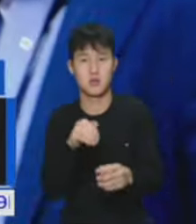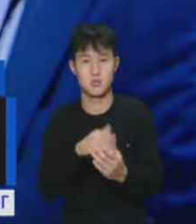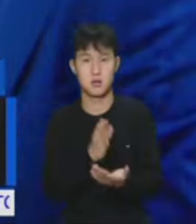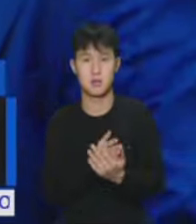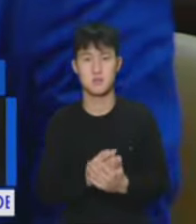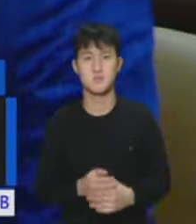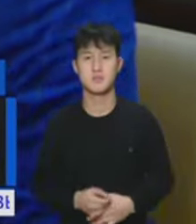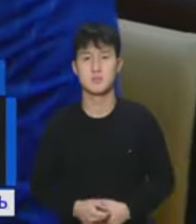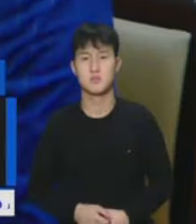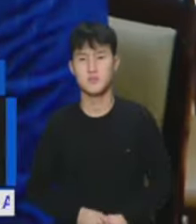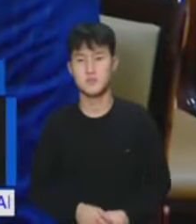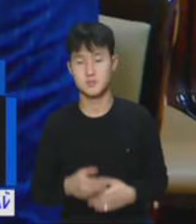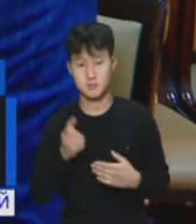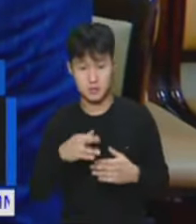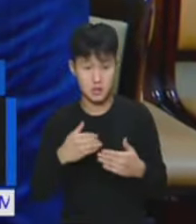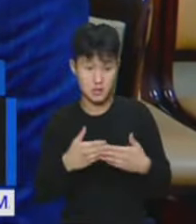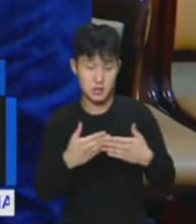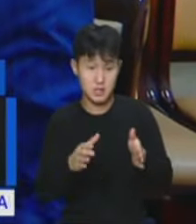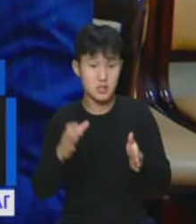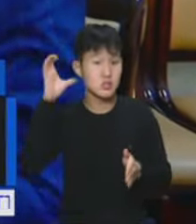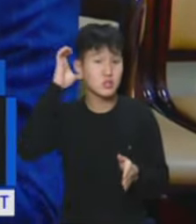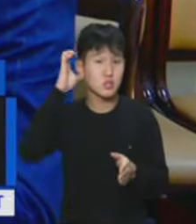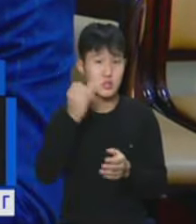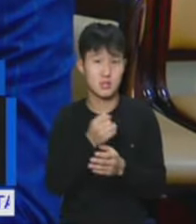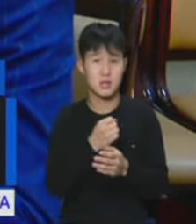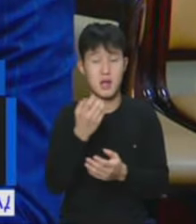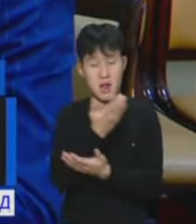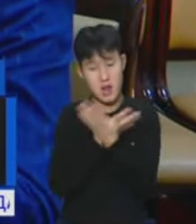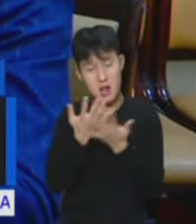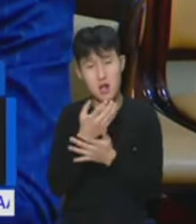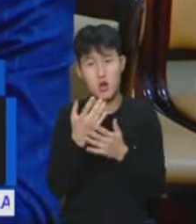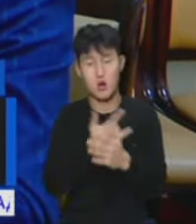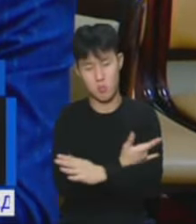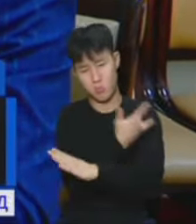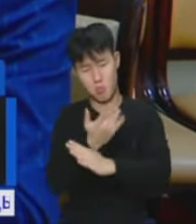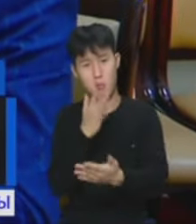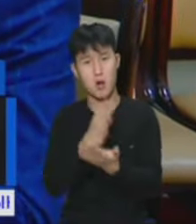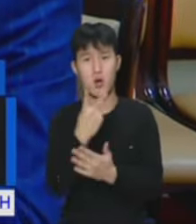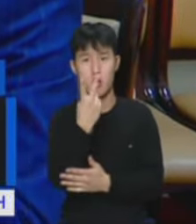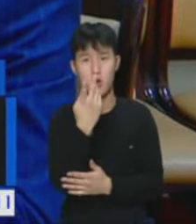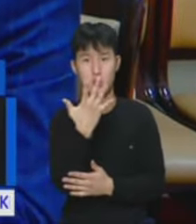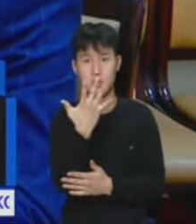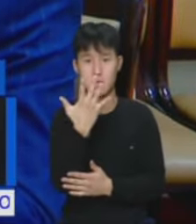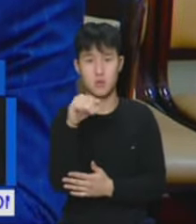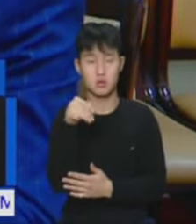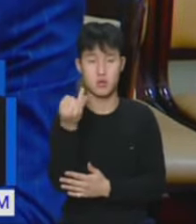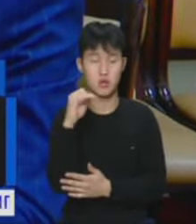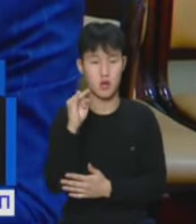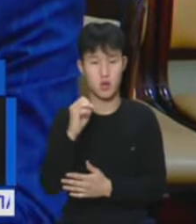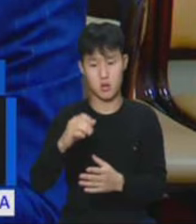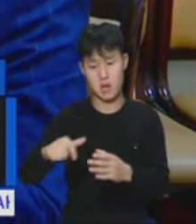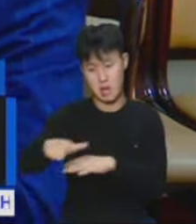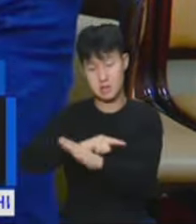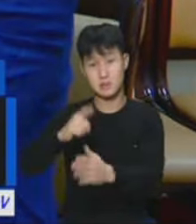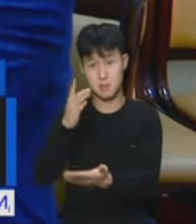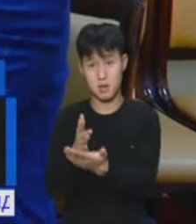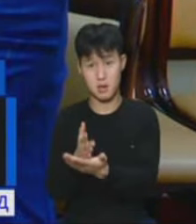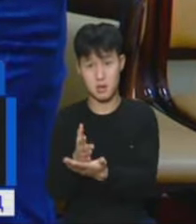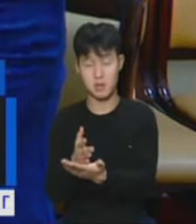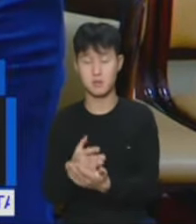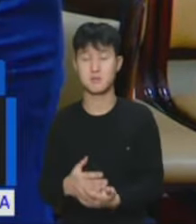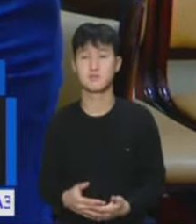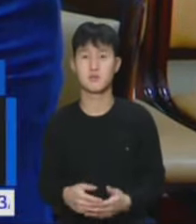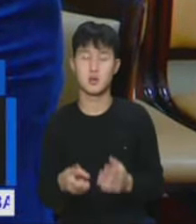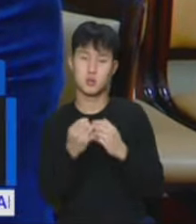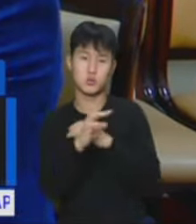сая сонсголын үерчс нилээ яригдлаа. Өмнөгөө аймагт байгаа тэр нэг 2-5 толгой орд байгаа даа шүү дээ. Том жижиг гэдэг байна. Ер нь энэ нүүрсний